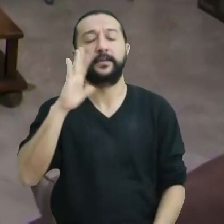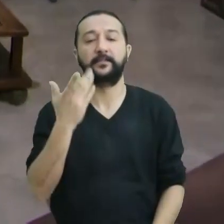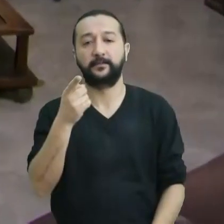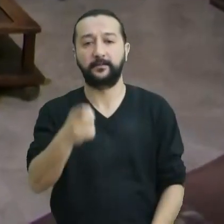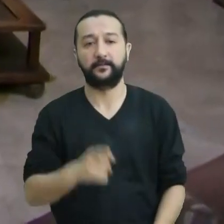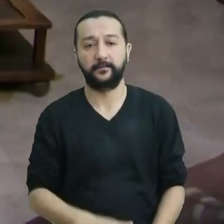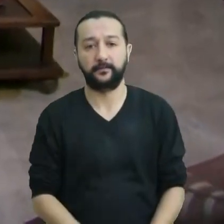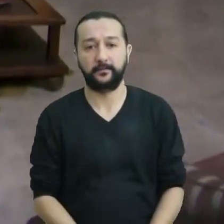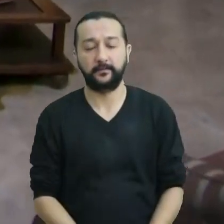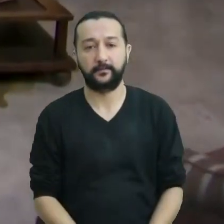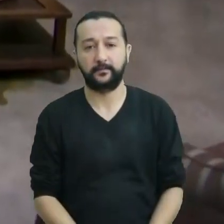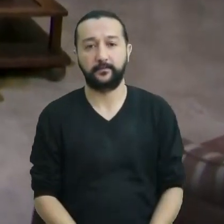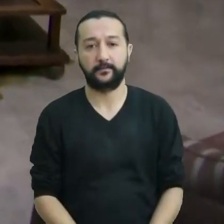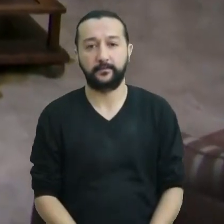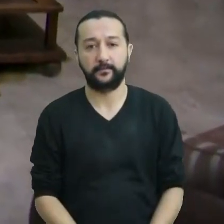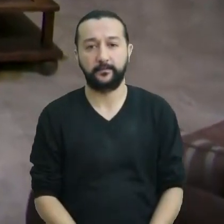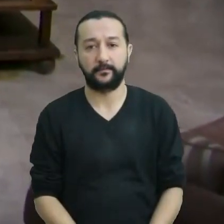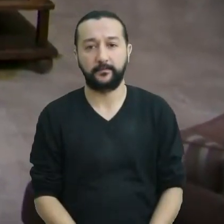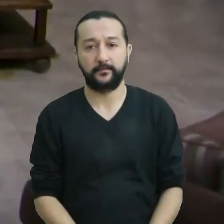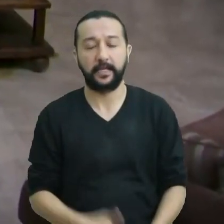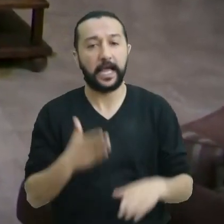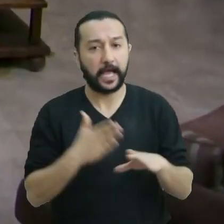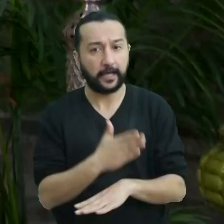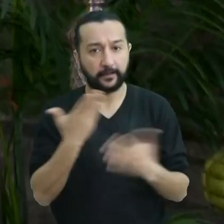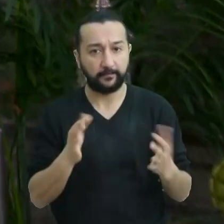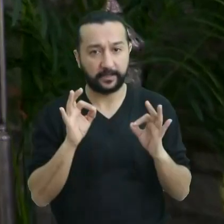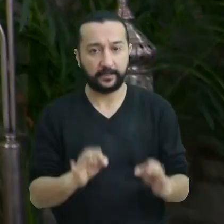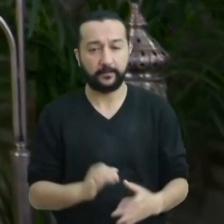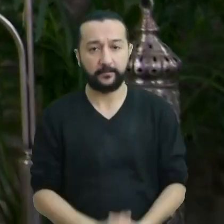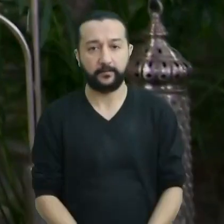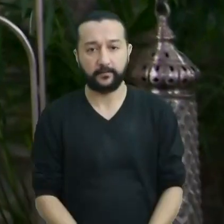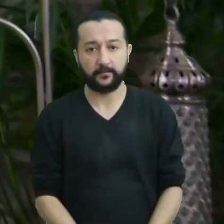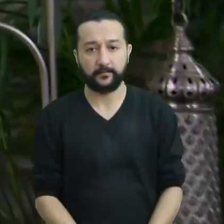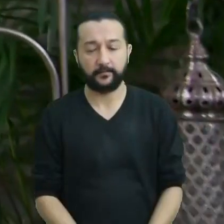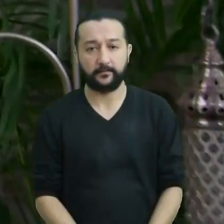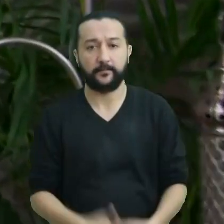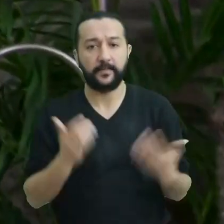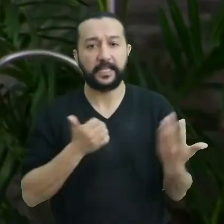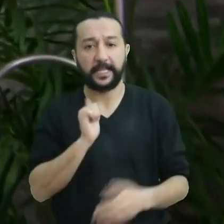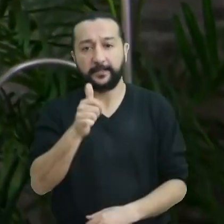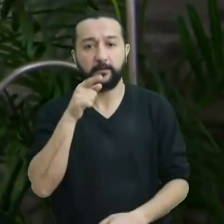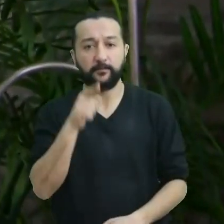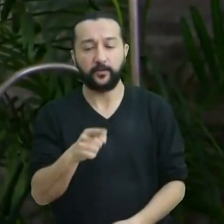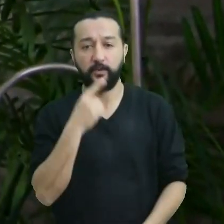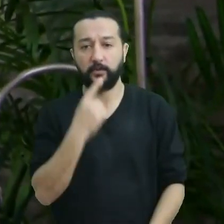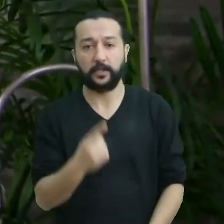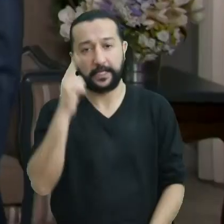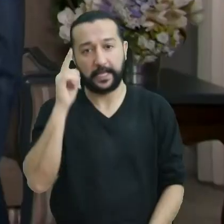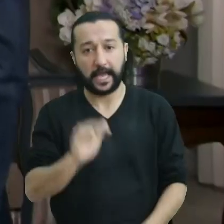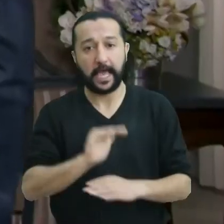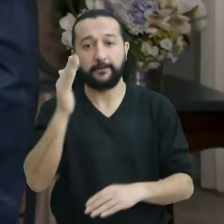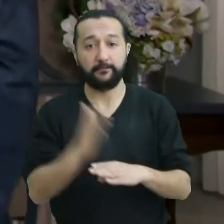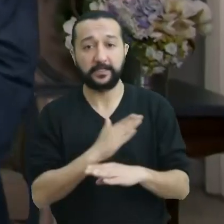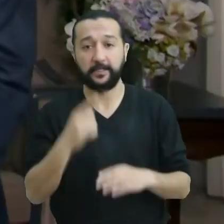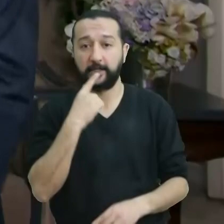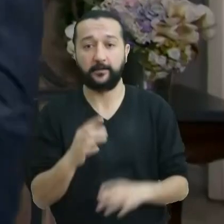Kemal'i karşılarında görünce donup kaldılar. Hakikaten mi ya? Hani ne zaman hayati bir